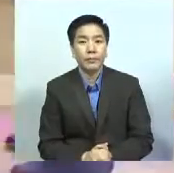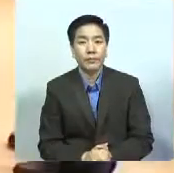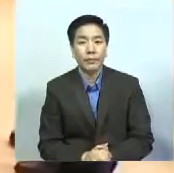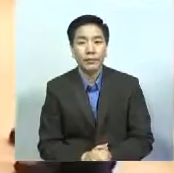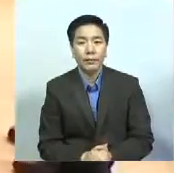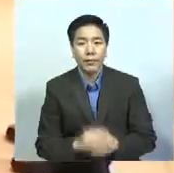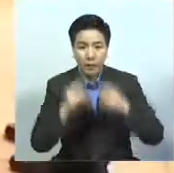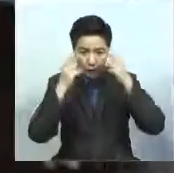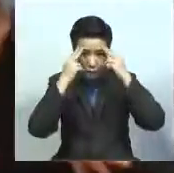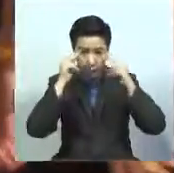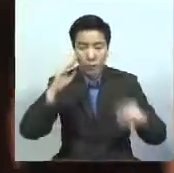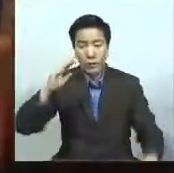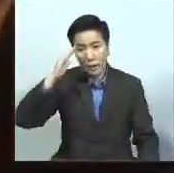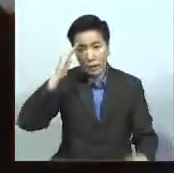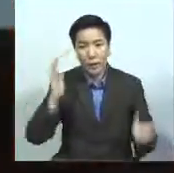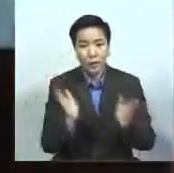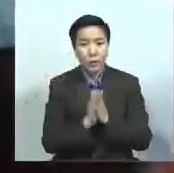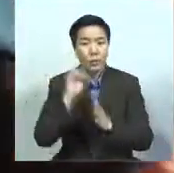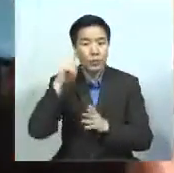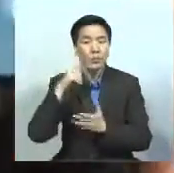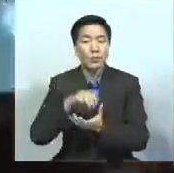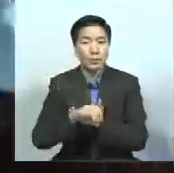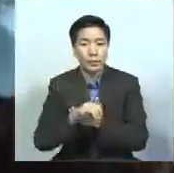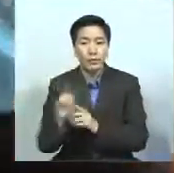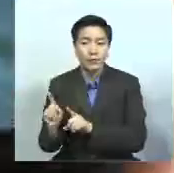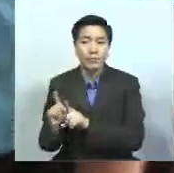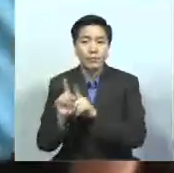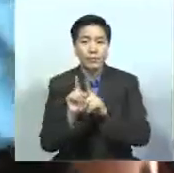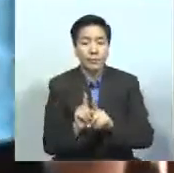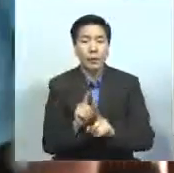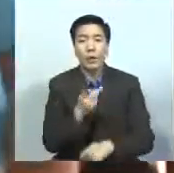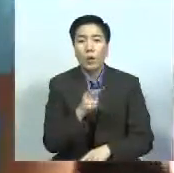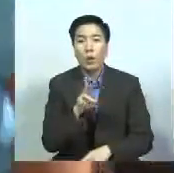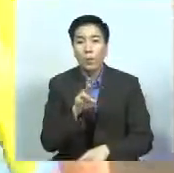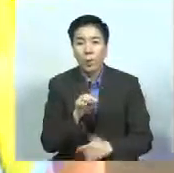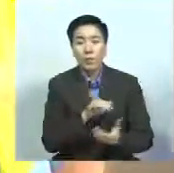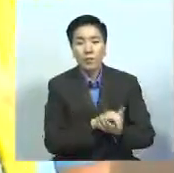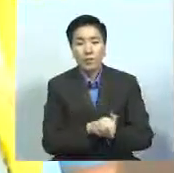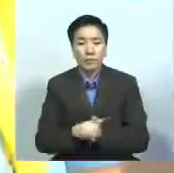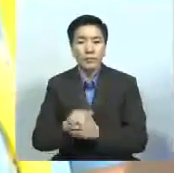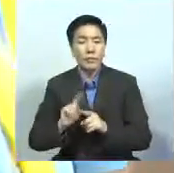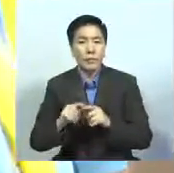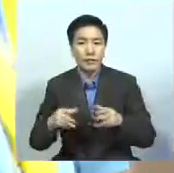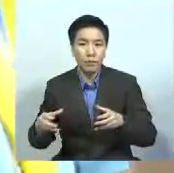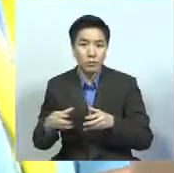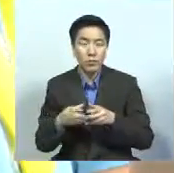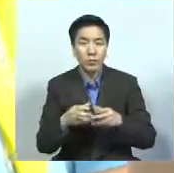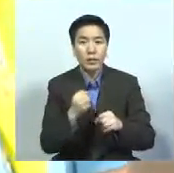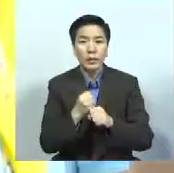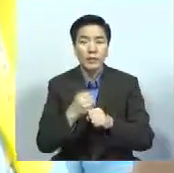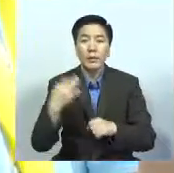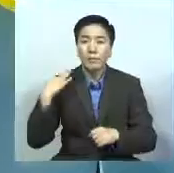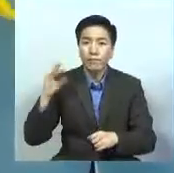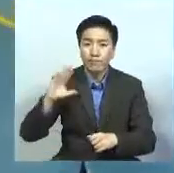พลเอกประยุทธ์จันทร์โอชานายกรัฐมนตรีพร้อมนางนราพรจันทร์โอชานะครับภริยาคณะรัฐมนตรีและคู่สมรสได้ร่วมกันทำกิจกร